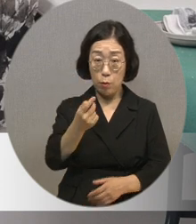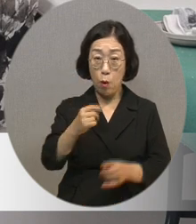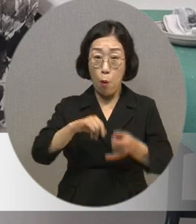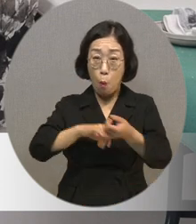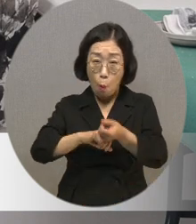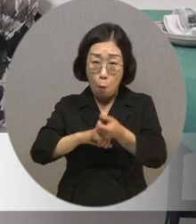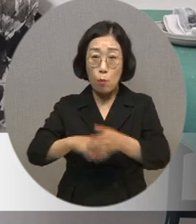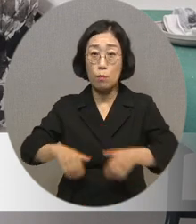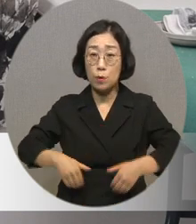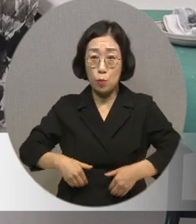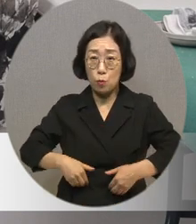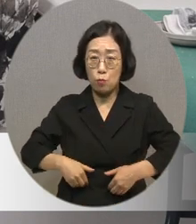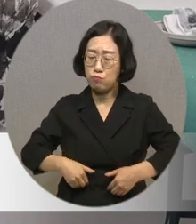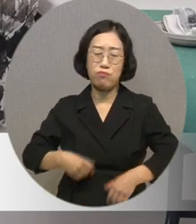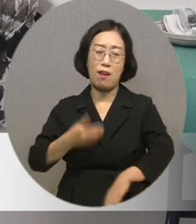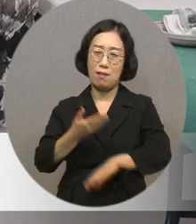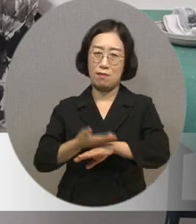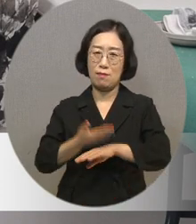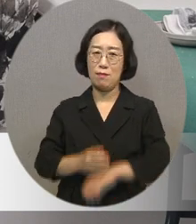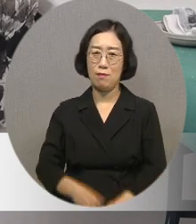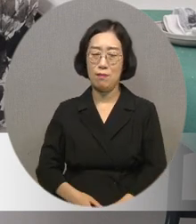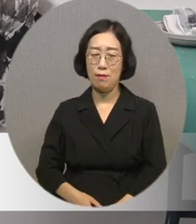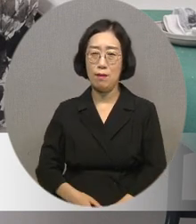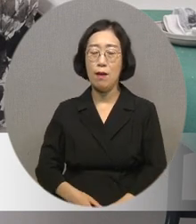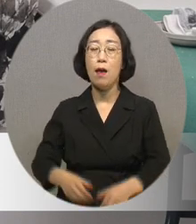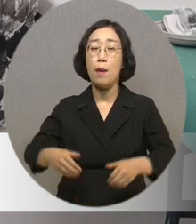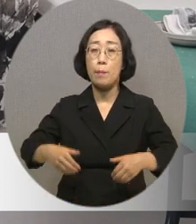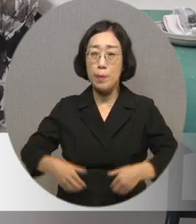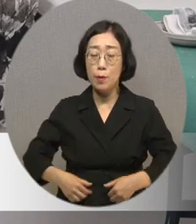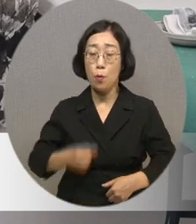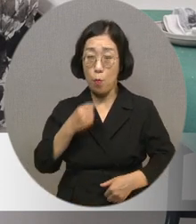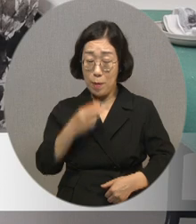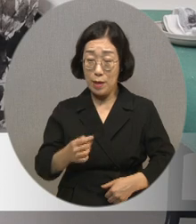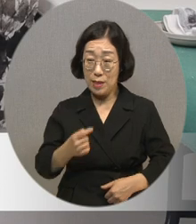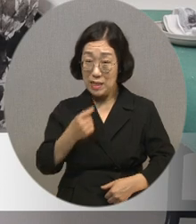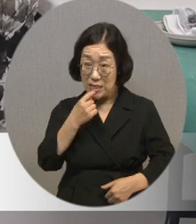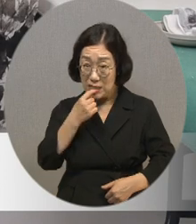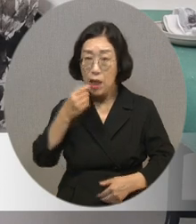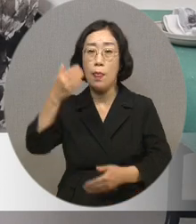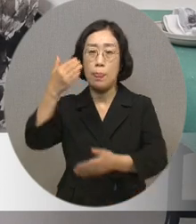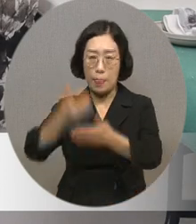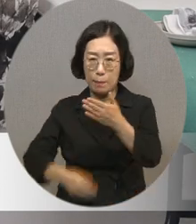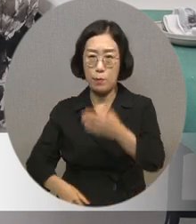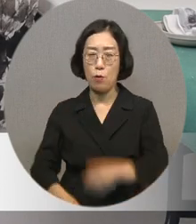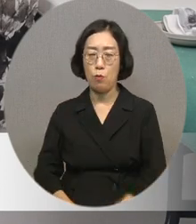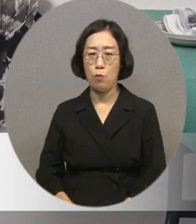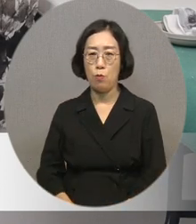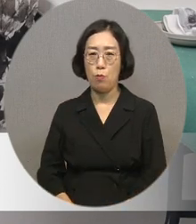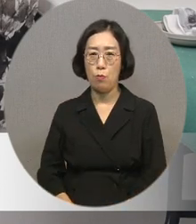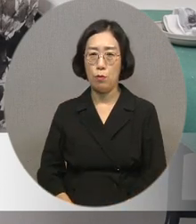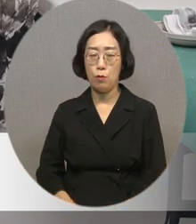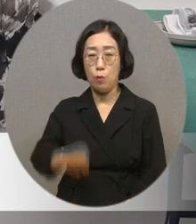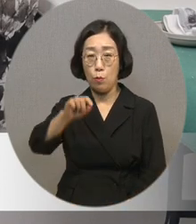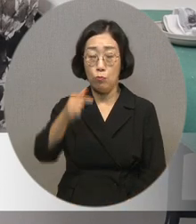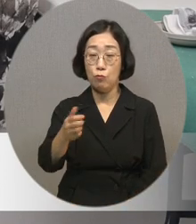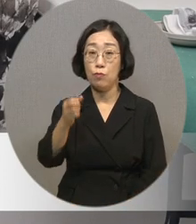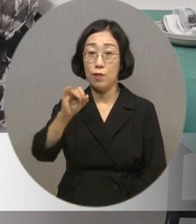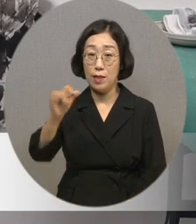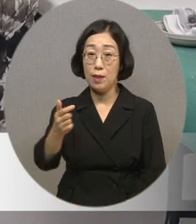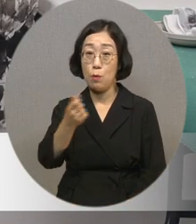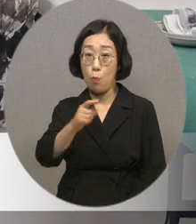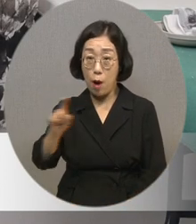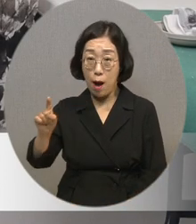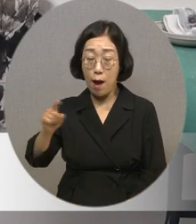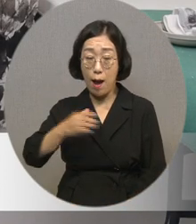여백이 꼭 있어야 된다 그거 아니에요. 꼭 필요한 때 여백이 있어야지. 그래서 문인화는